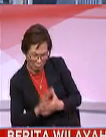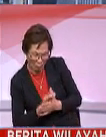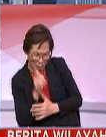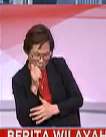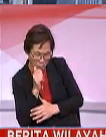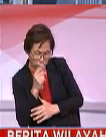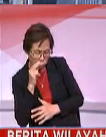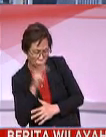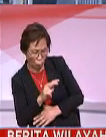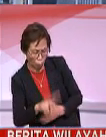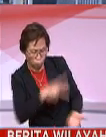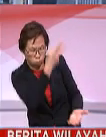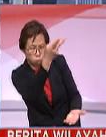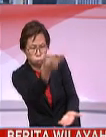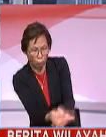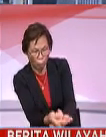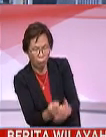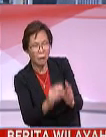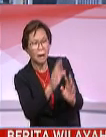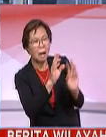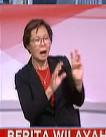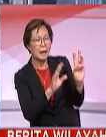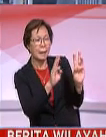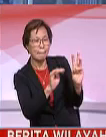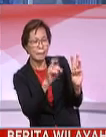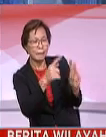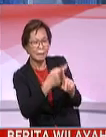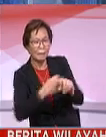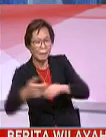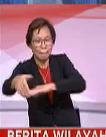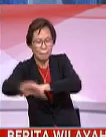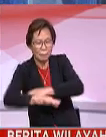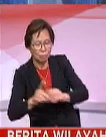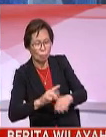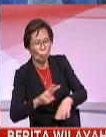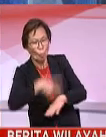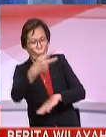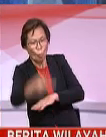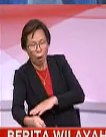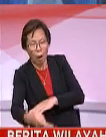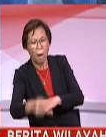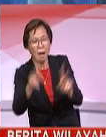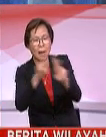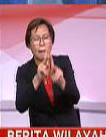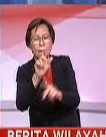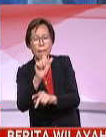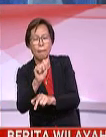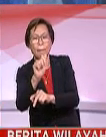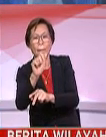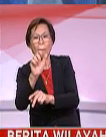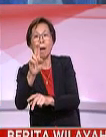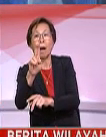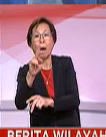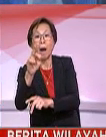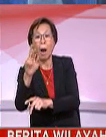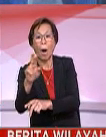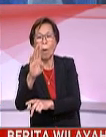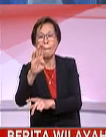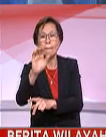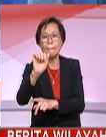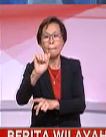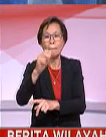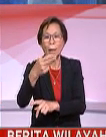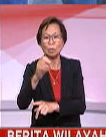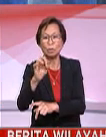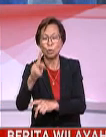ditemukan terdampar kira-kira 6 meter dari pesisir pantai di Kampung Aur Kecil, Pantai Melawi, Bacok awal